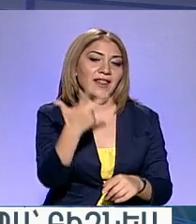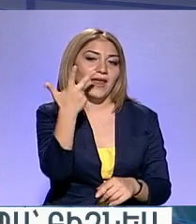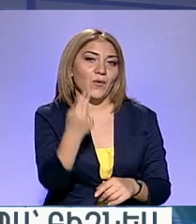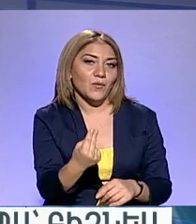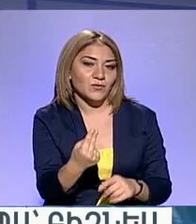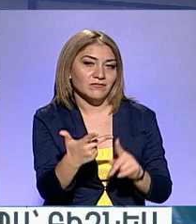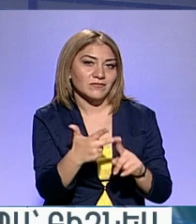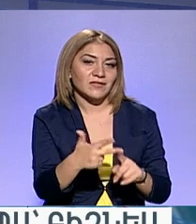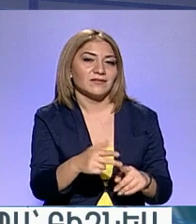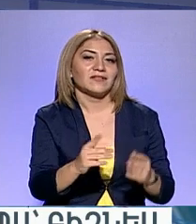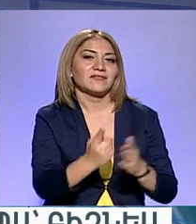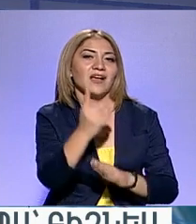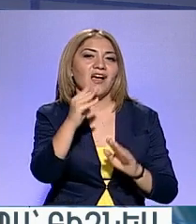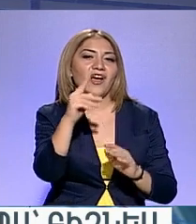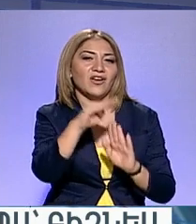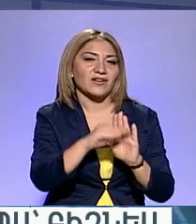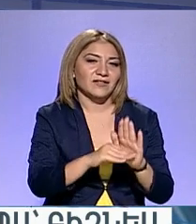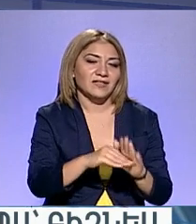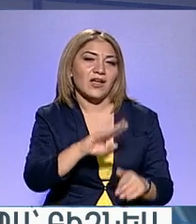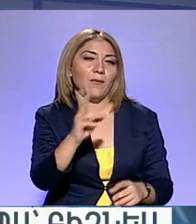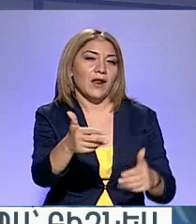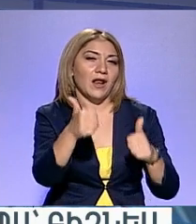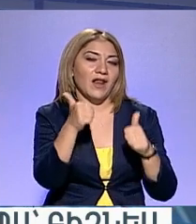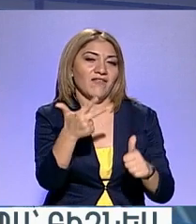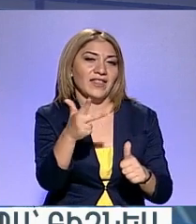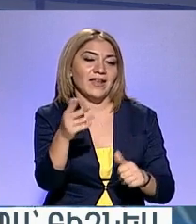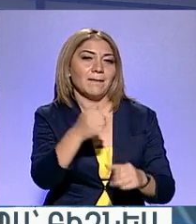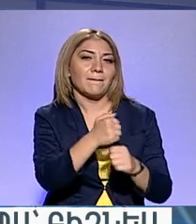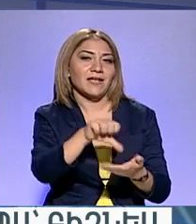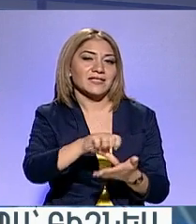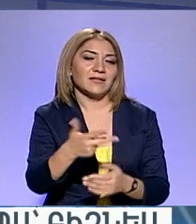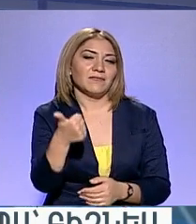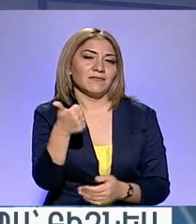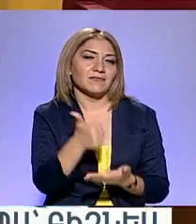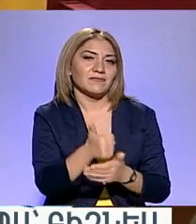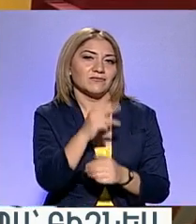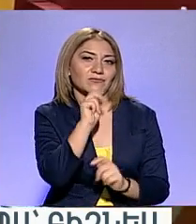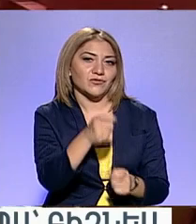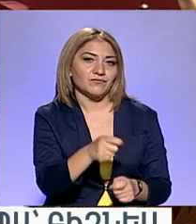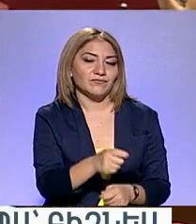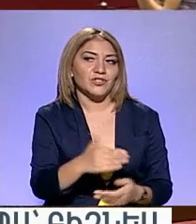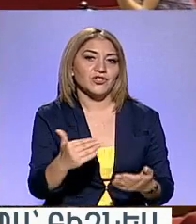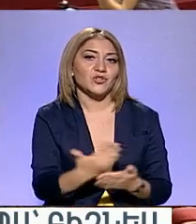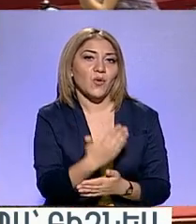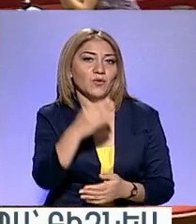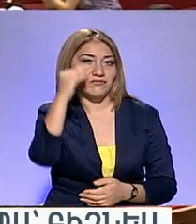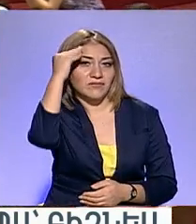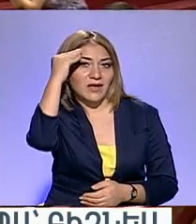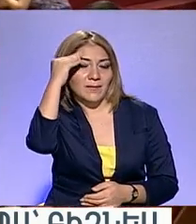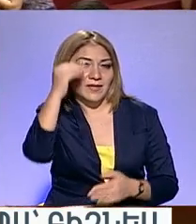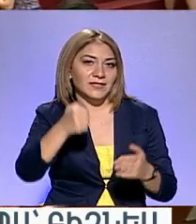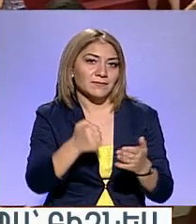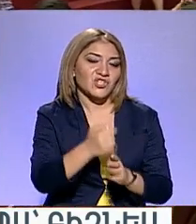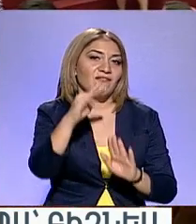օրը ստարտափ Boost Weekend-ի լավագույն 3 մասնակիցները մրցանակներ կստանան։ Նոր ծնված գաղափարից մինչև